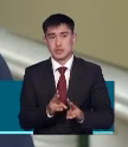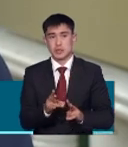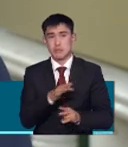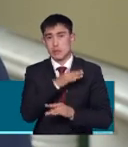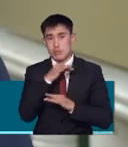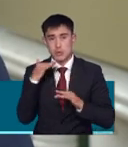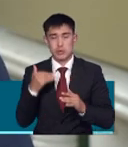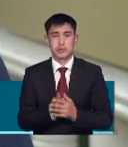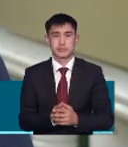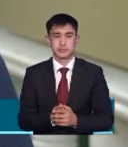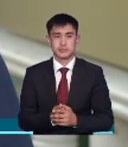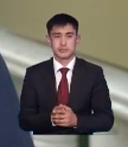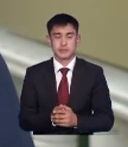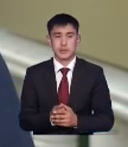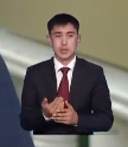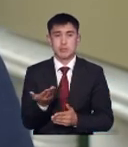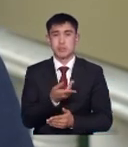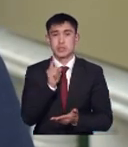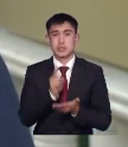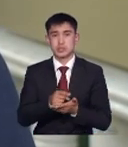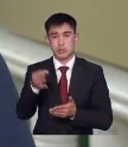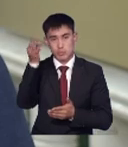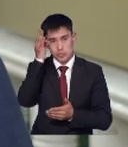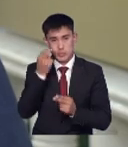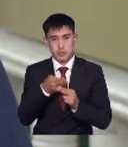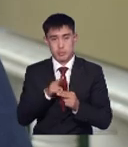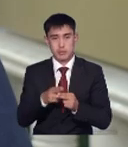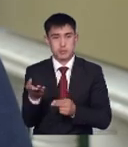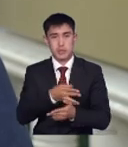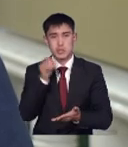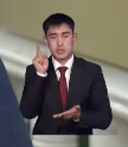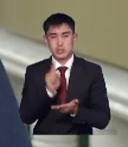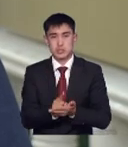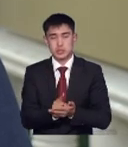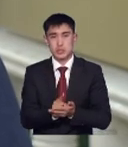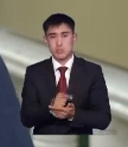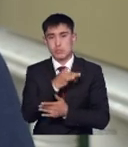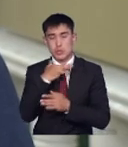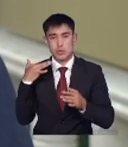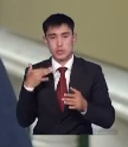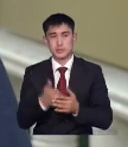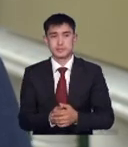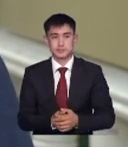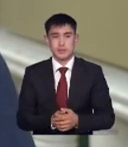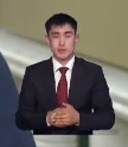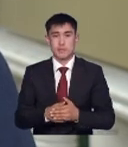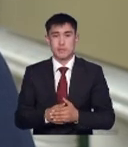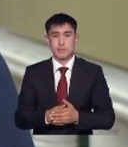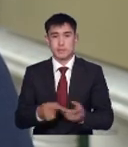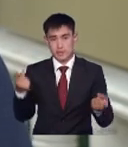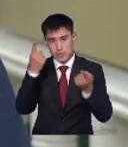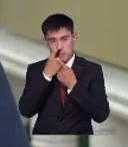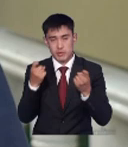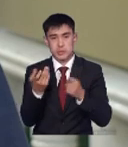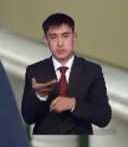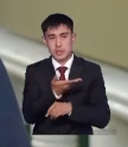очень много, и мы должны помнить об этом. Мы должны много приносить информацию